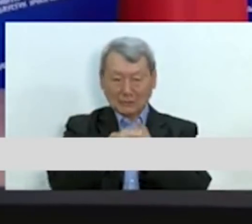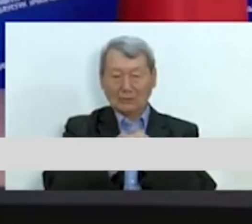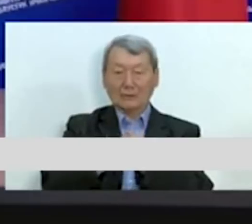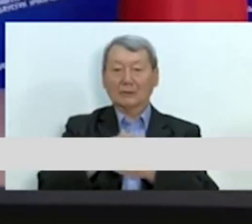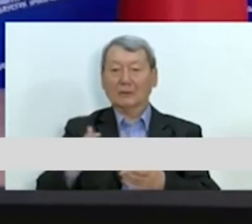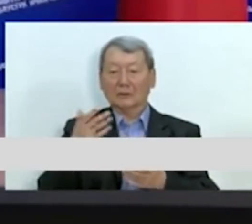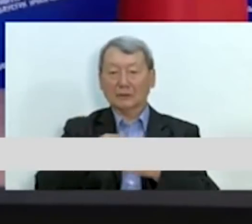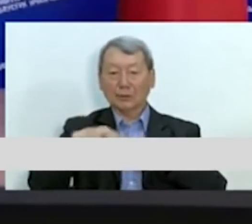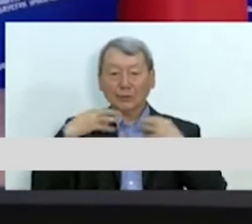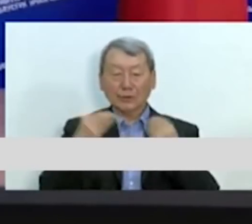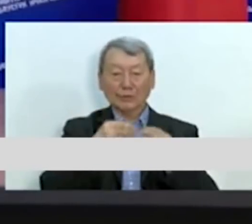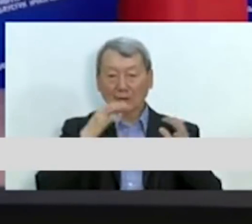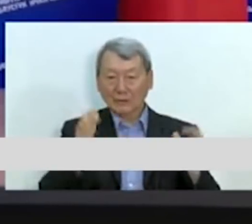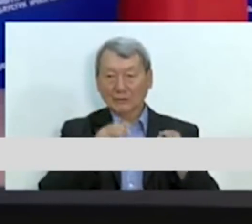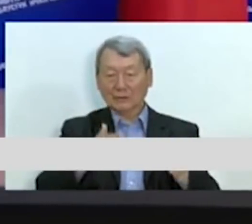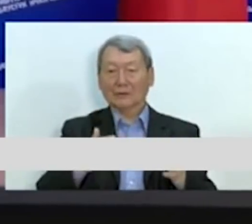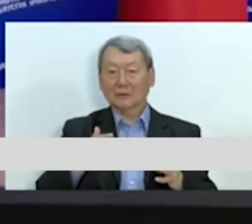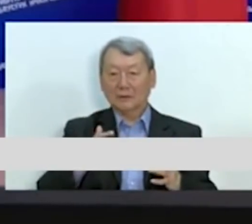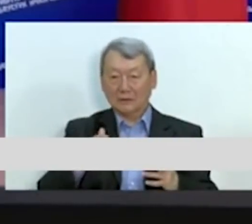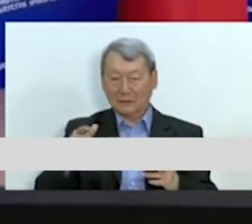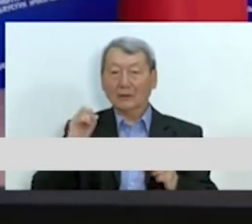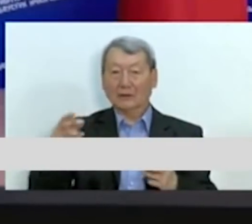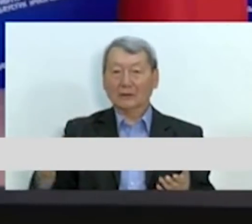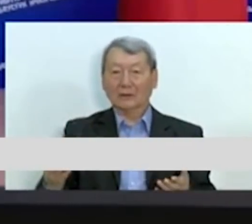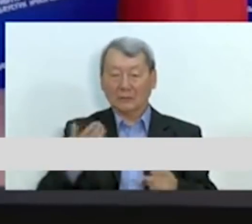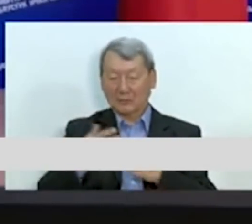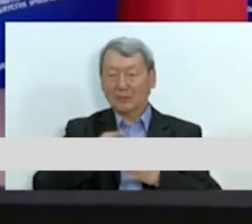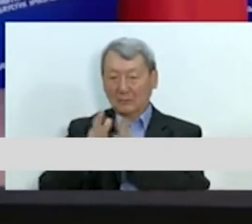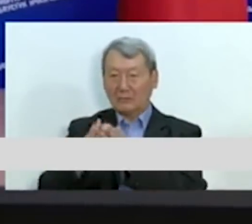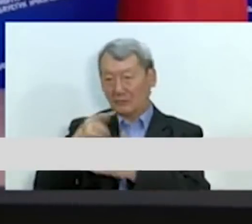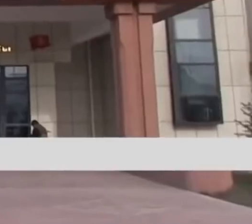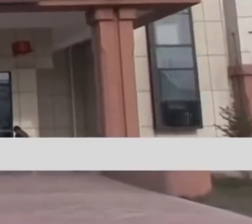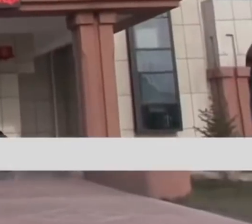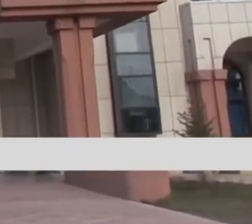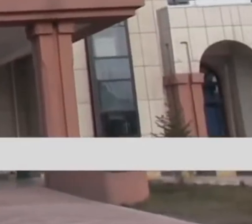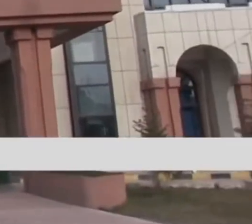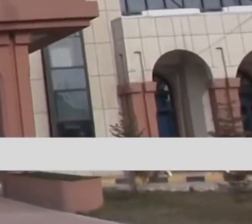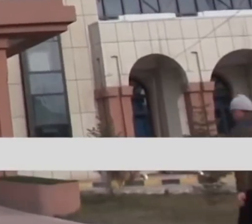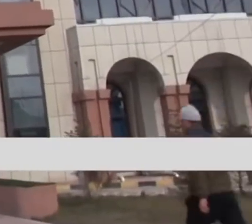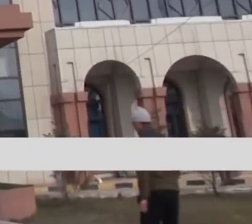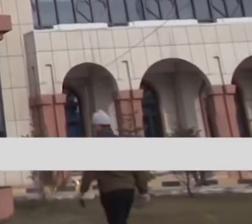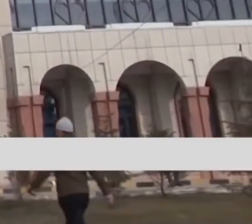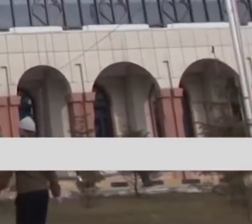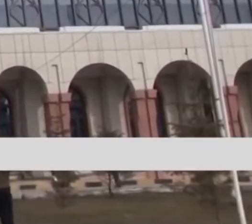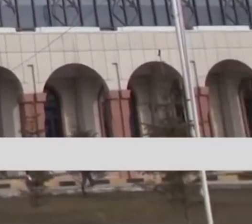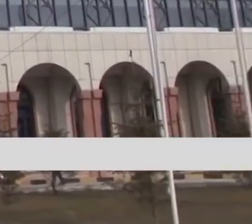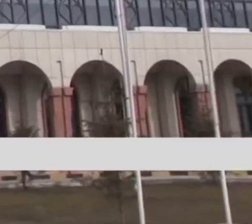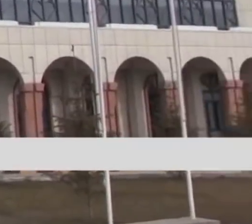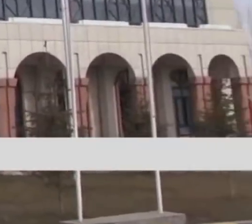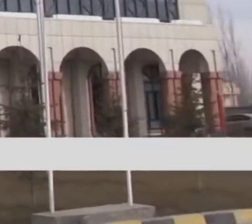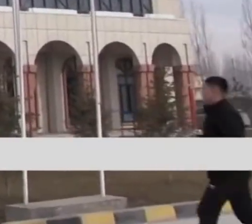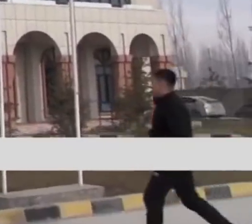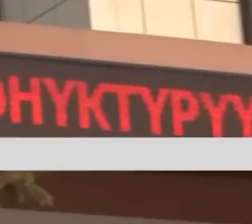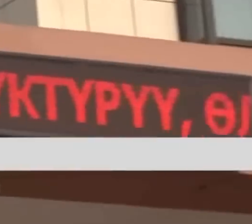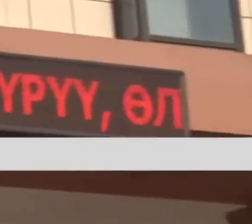мындай үй бүлөлүк зордук зомбулукту дагы алдын алып коймоксуңар да, ошентип суранып кетмегилем. Акыркы маалыматтар боюнча Кыргызстанда коронавирус